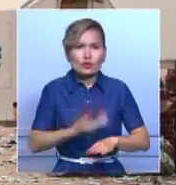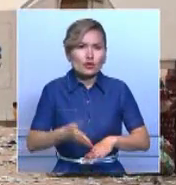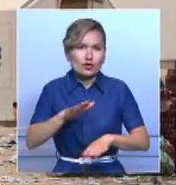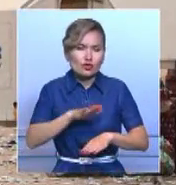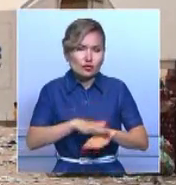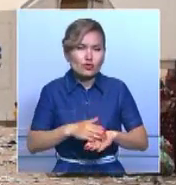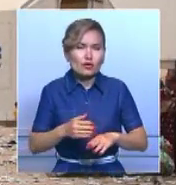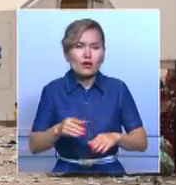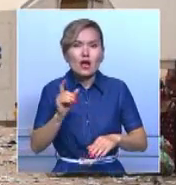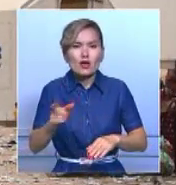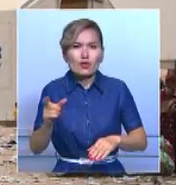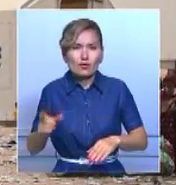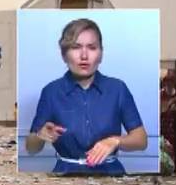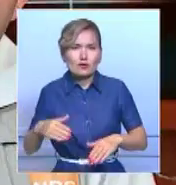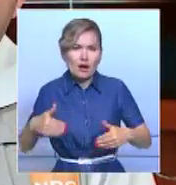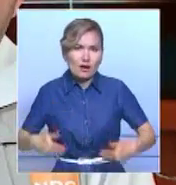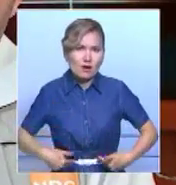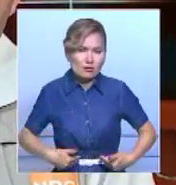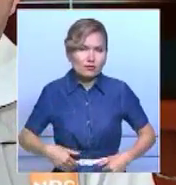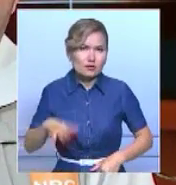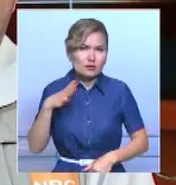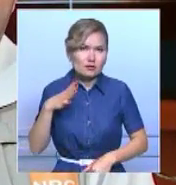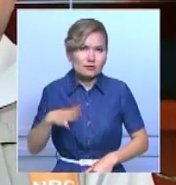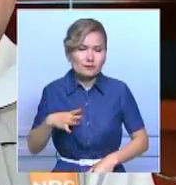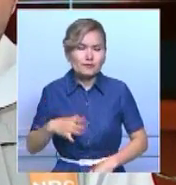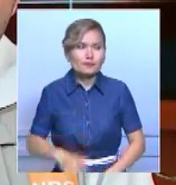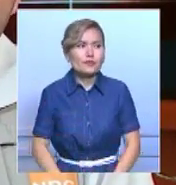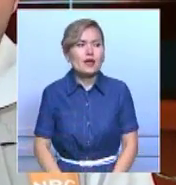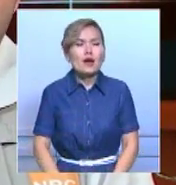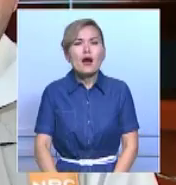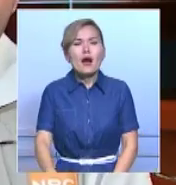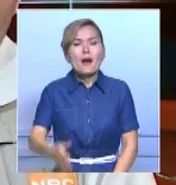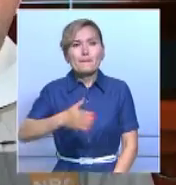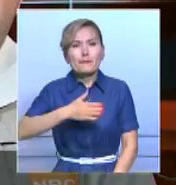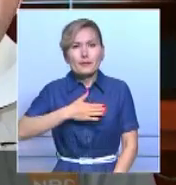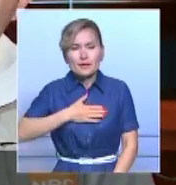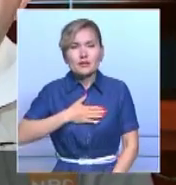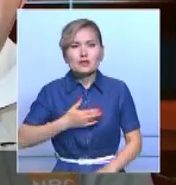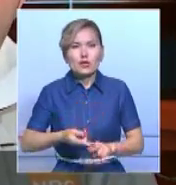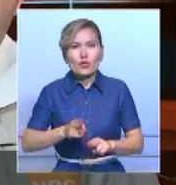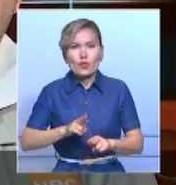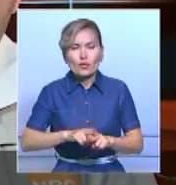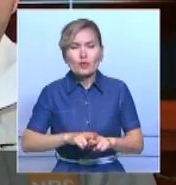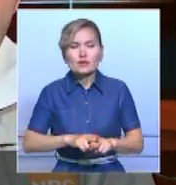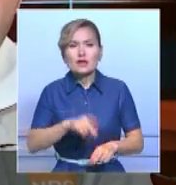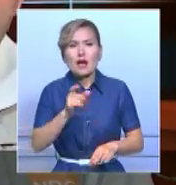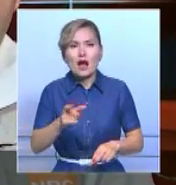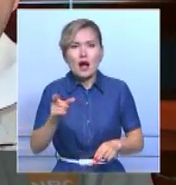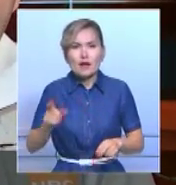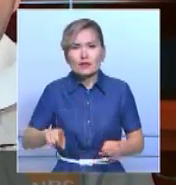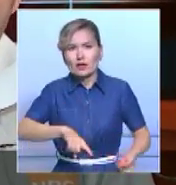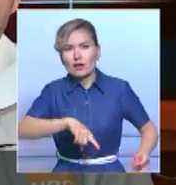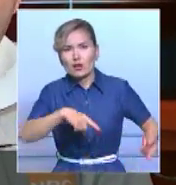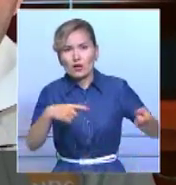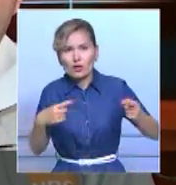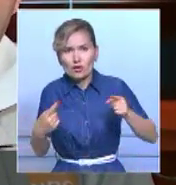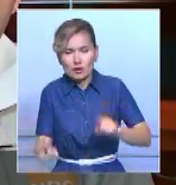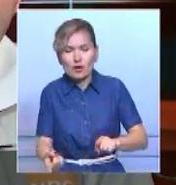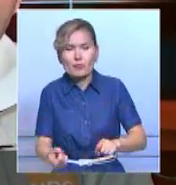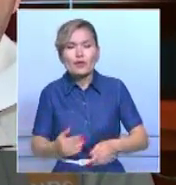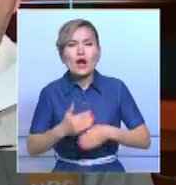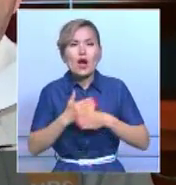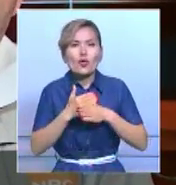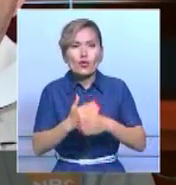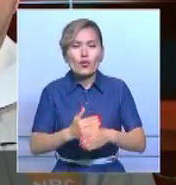төзгісіз екенін айтып, қынжылып отыр. Біз эвакуацияланған Әл-Фалуджа тұрғындары үшін шатырлар құрып жатырмыз. Дегенмен